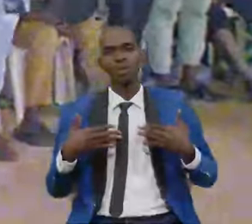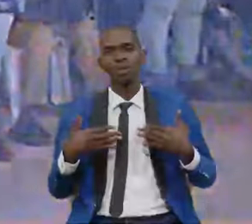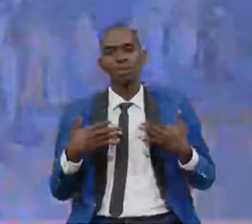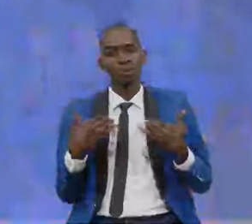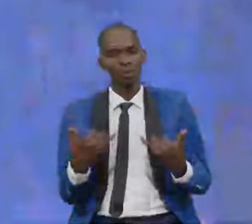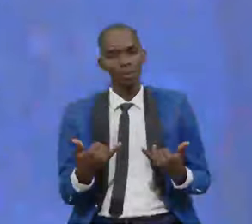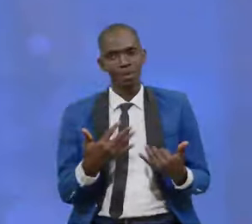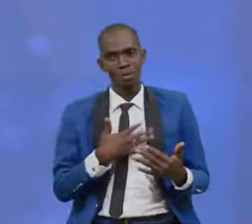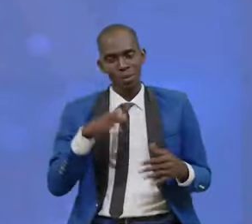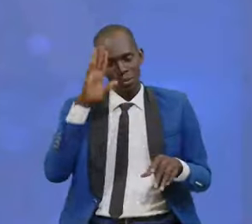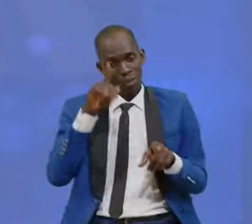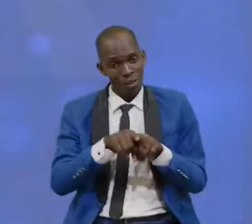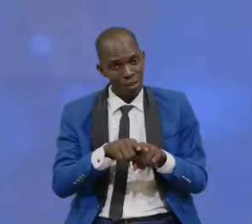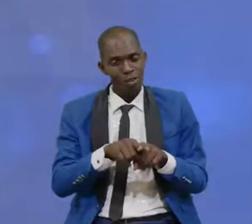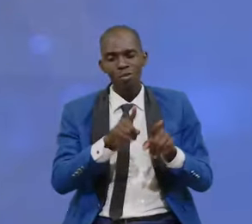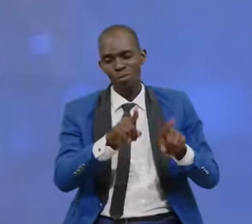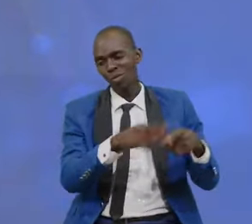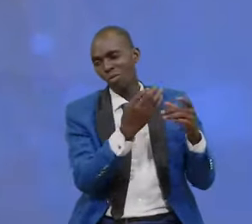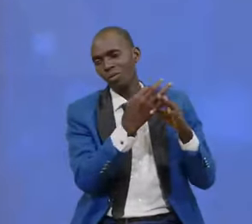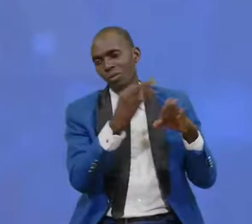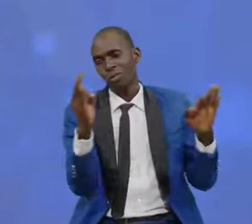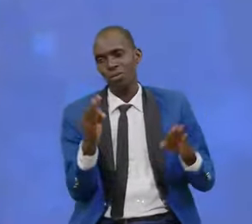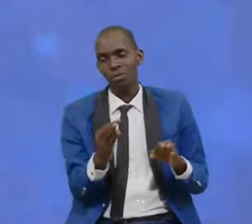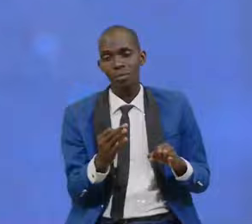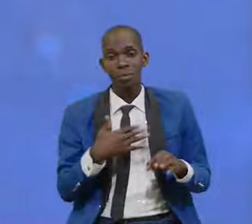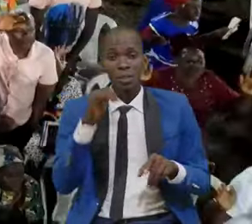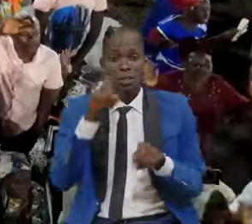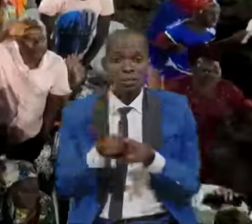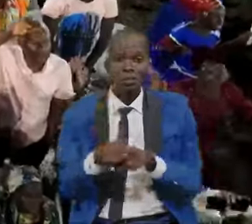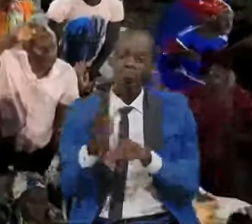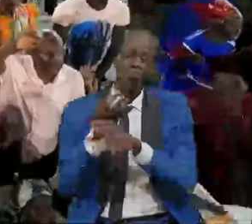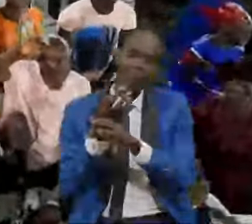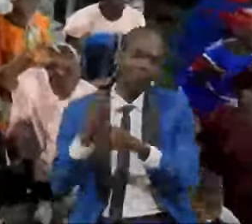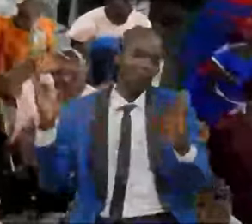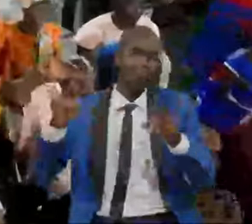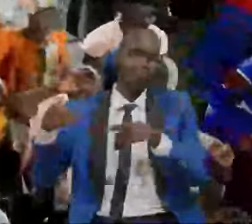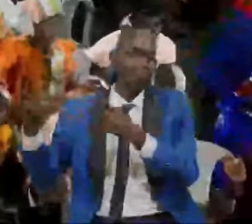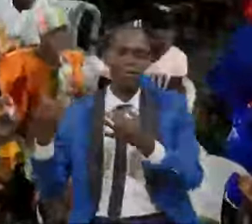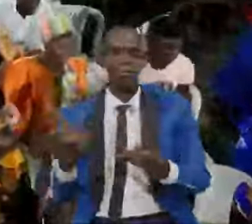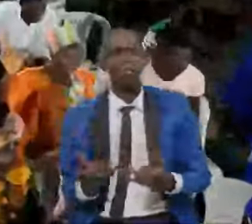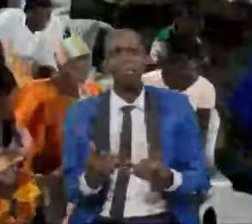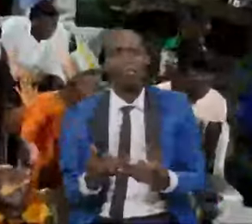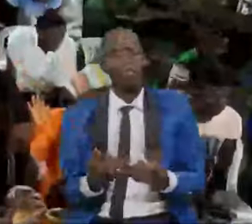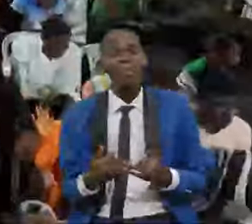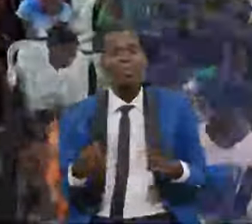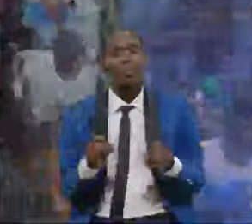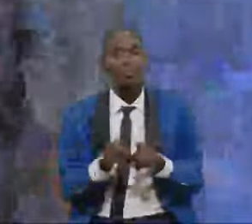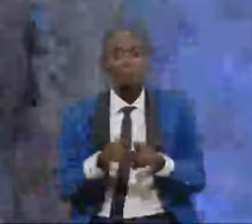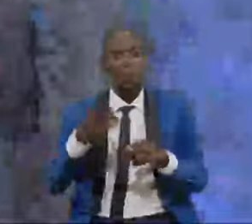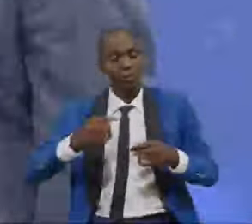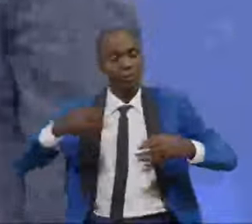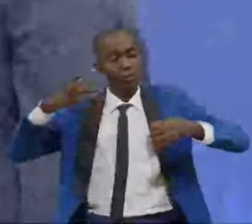Frère, tu peux aller libre. Sœur, tu peux aller maintenant libre. Même